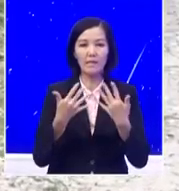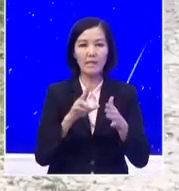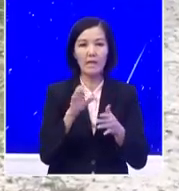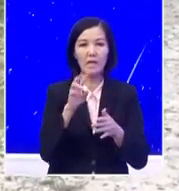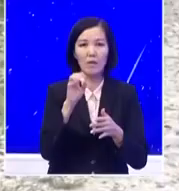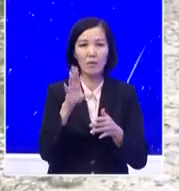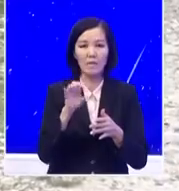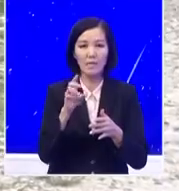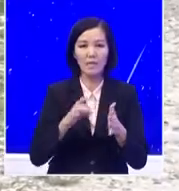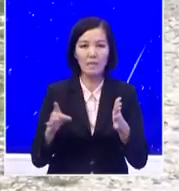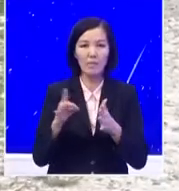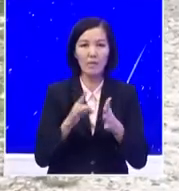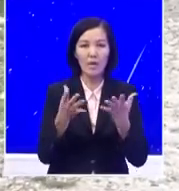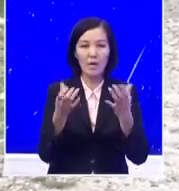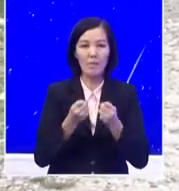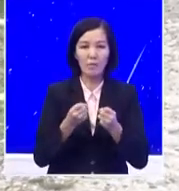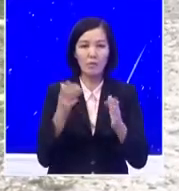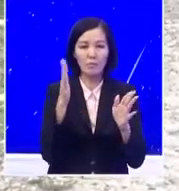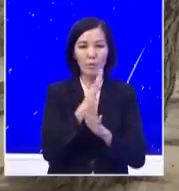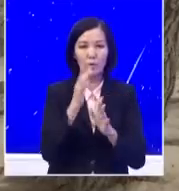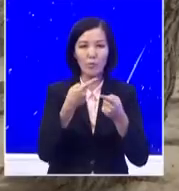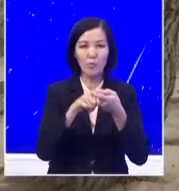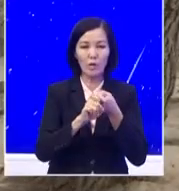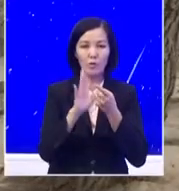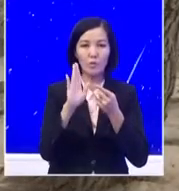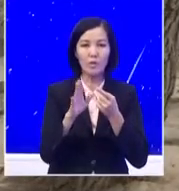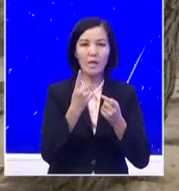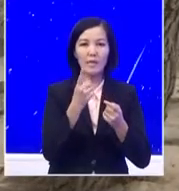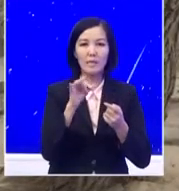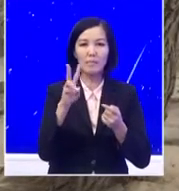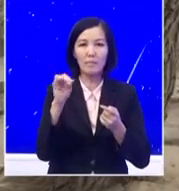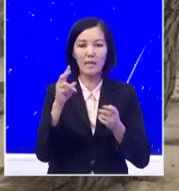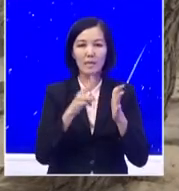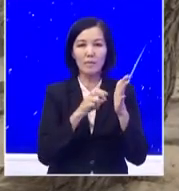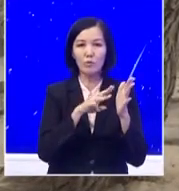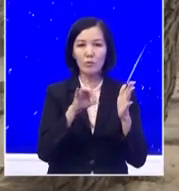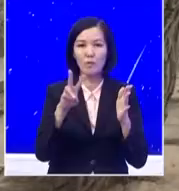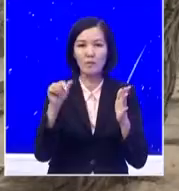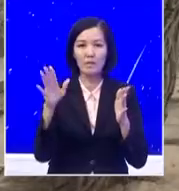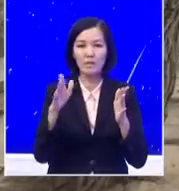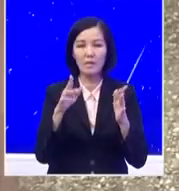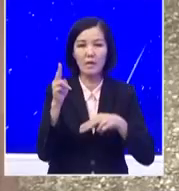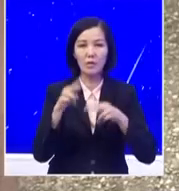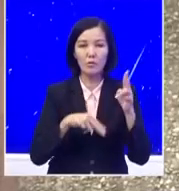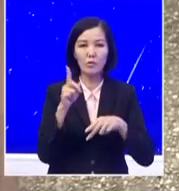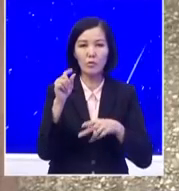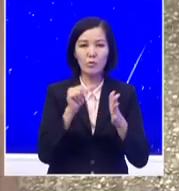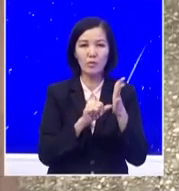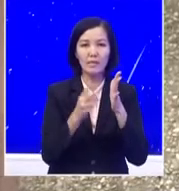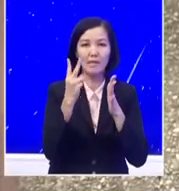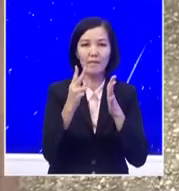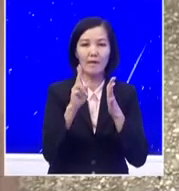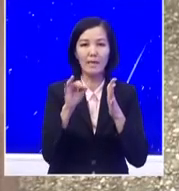Карабулак из Кельдинского района получат доступ к природному газу. На 1 миллиард 700 миллионов тенге строится